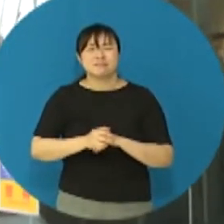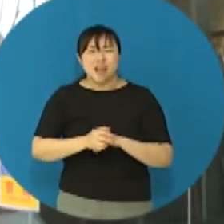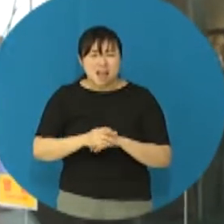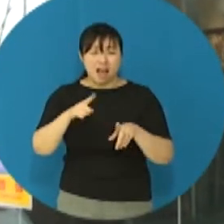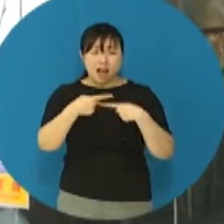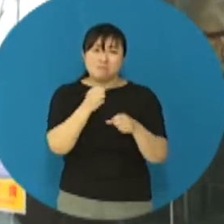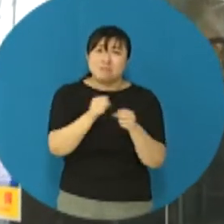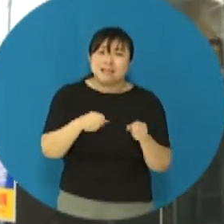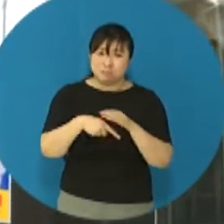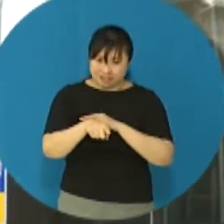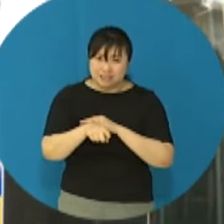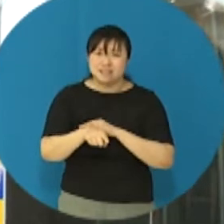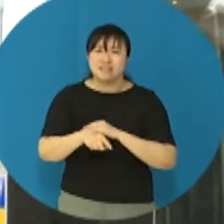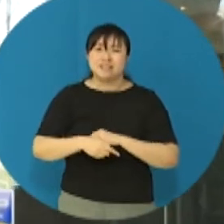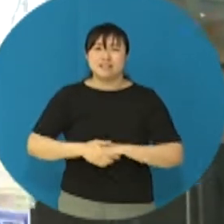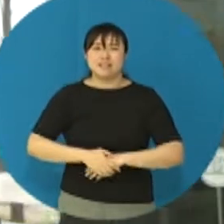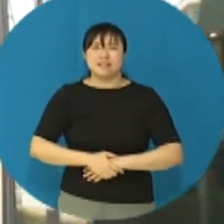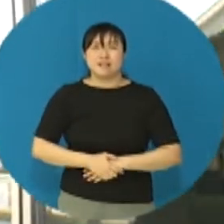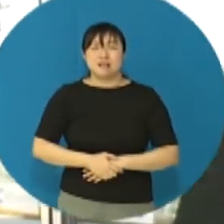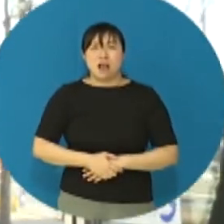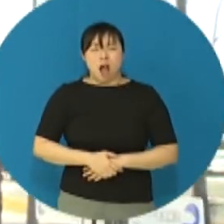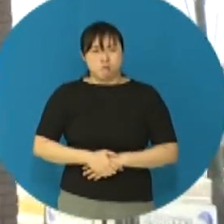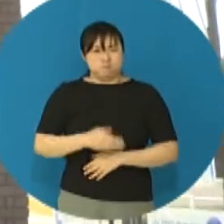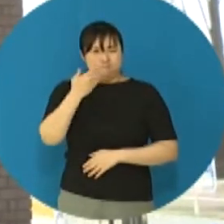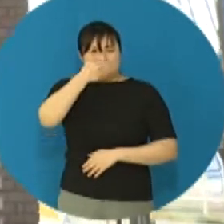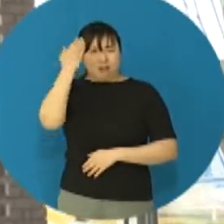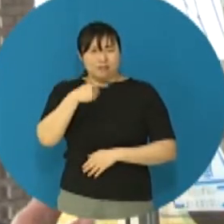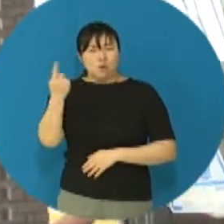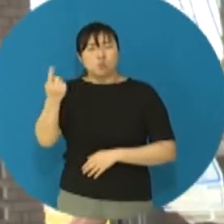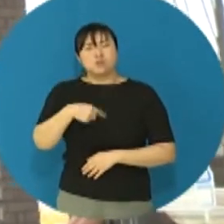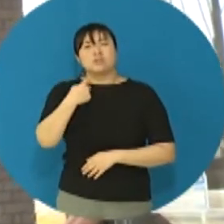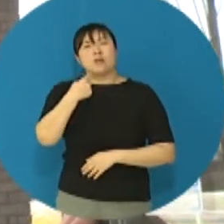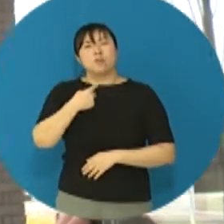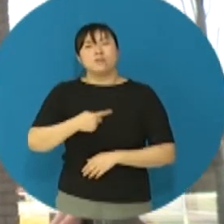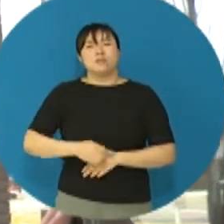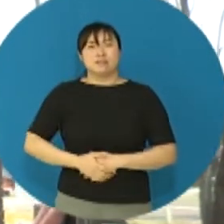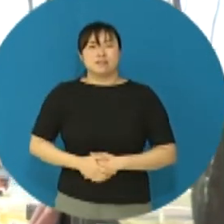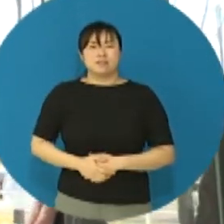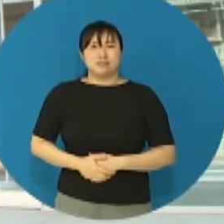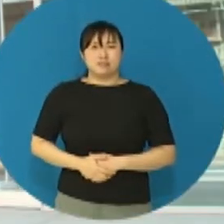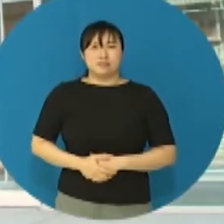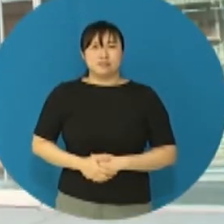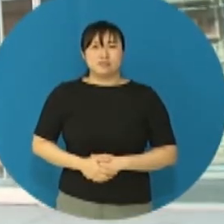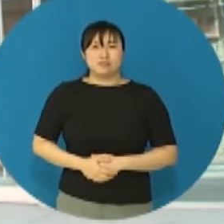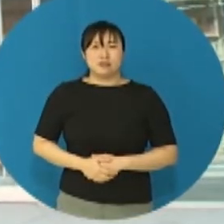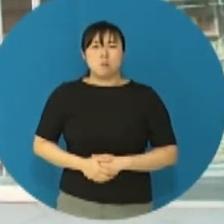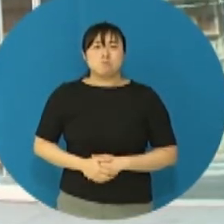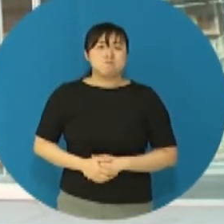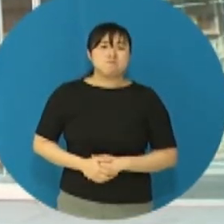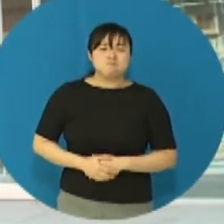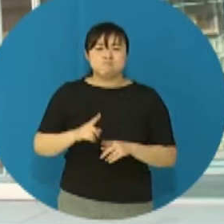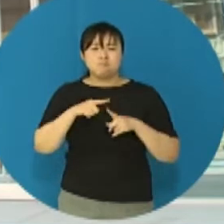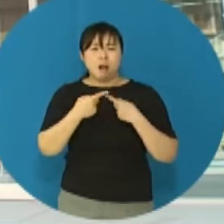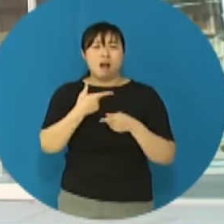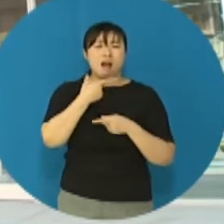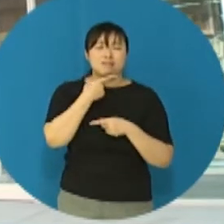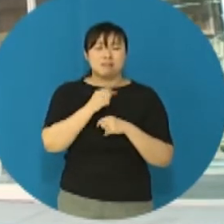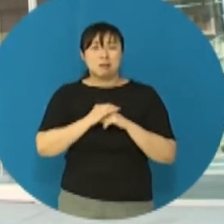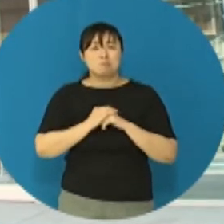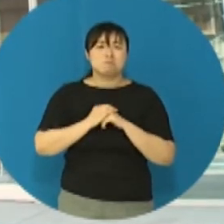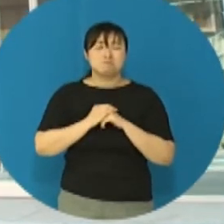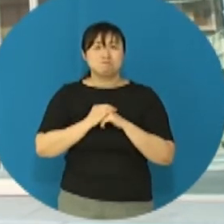入れないんですかね。せっかく来たのに。入りたいな。